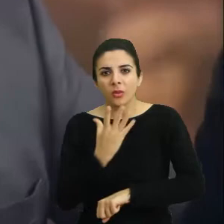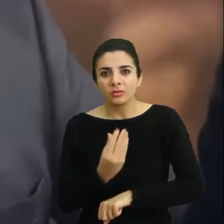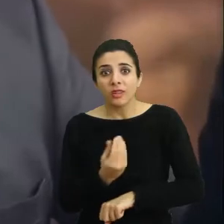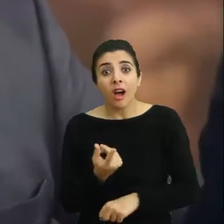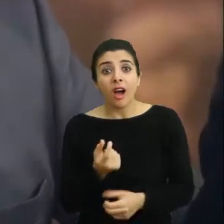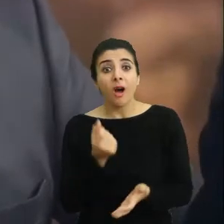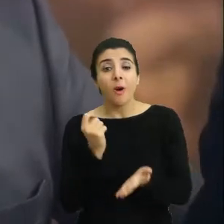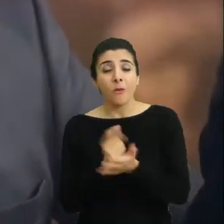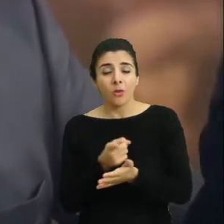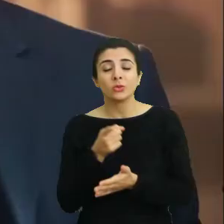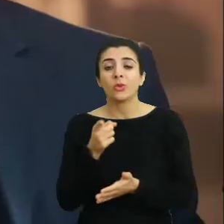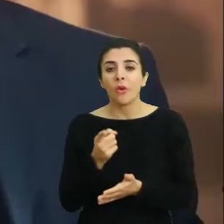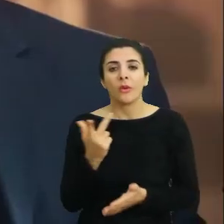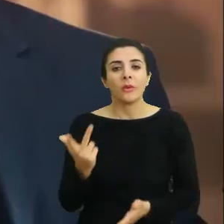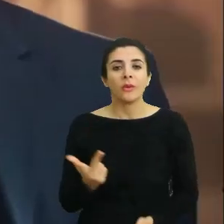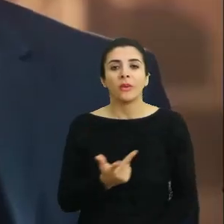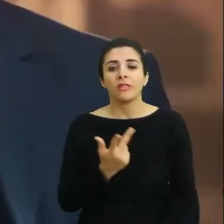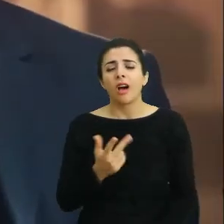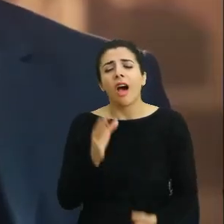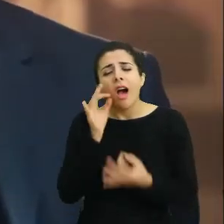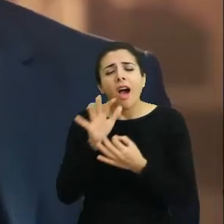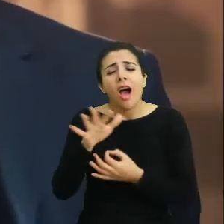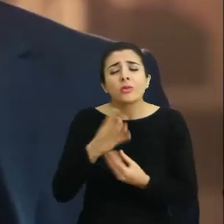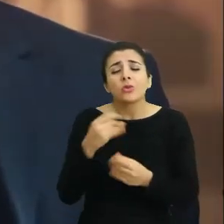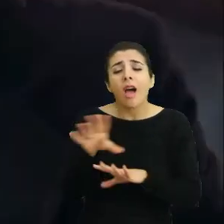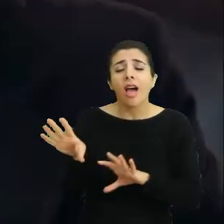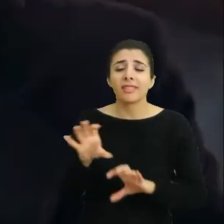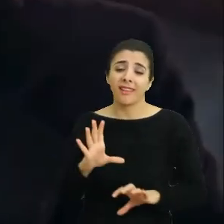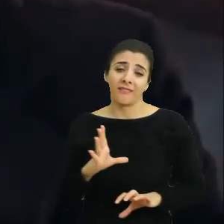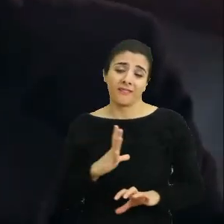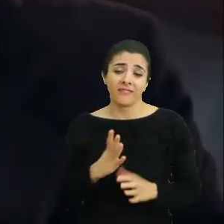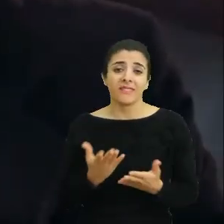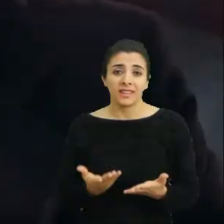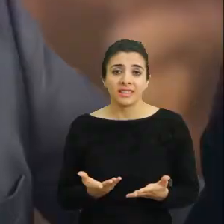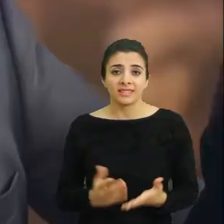Ah o mektuplar. Kimler etkilenmedi ki Rasim'im?